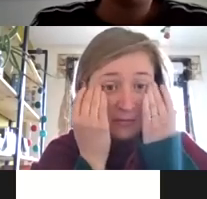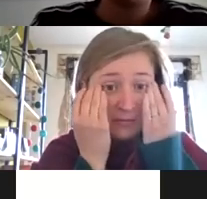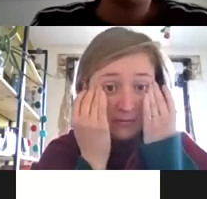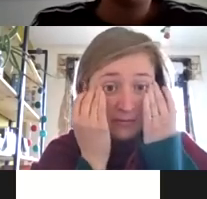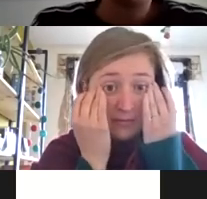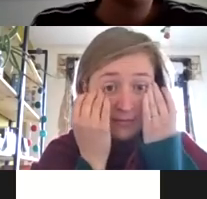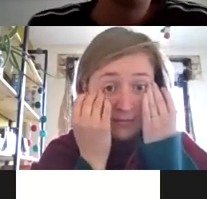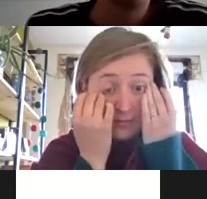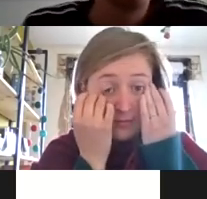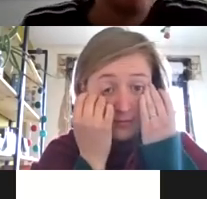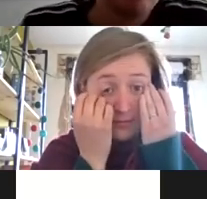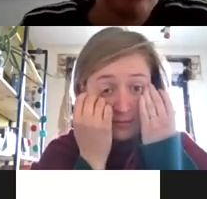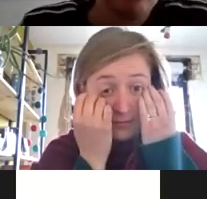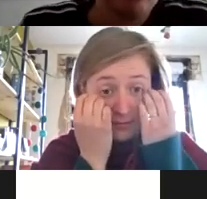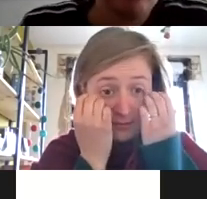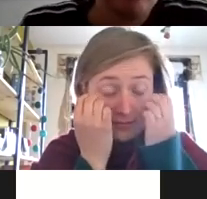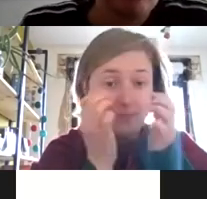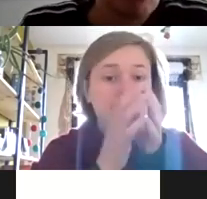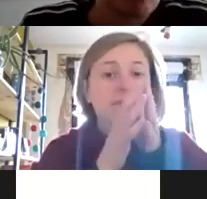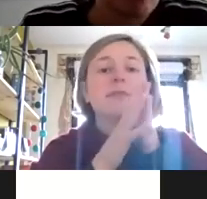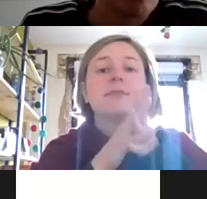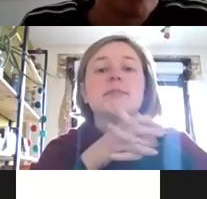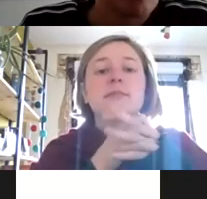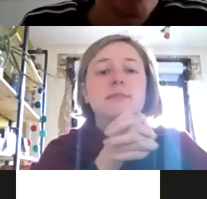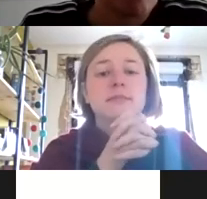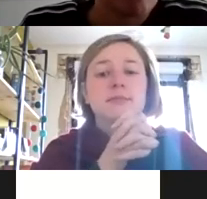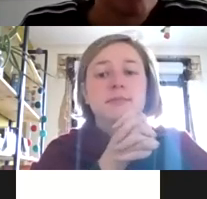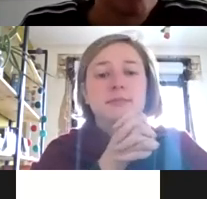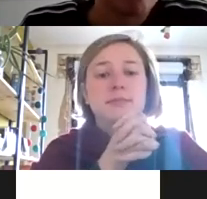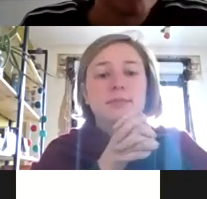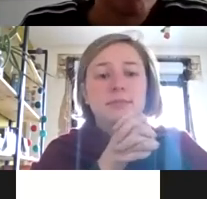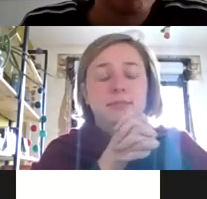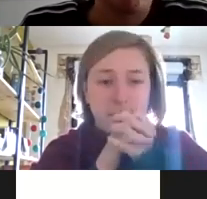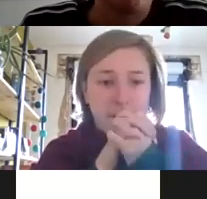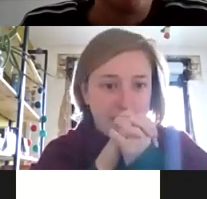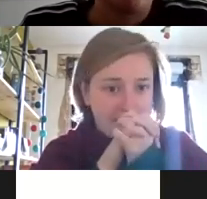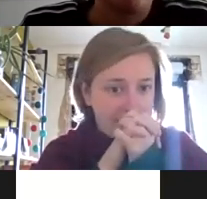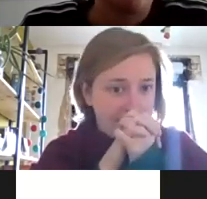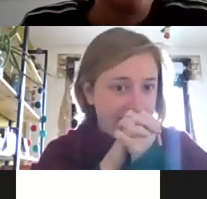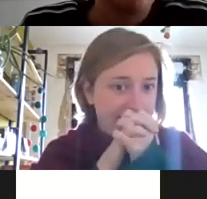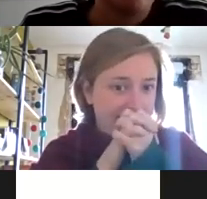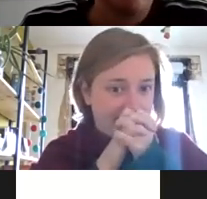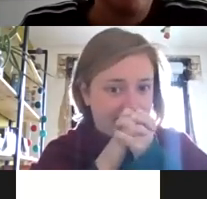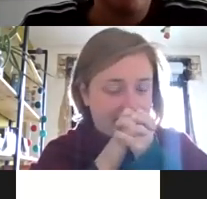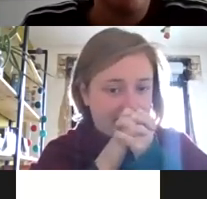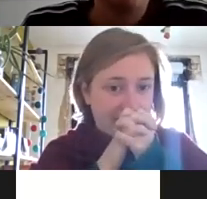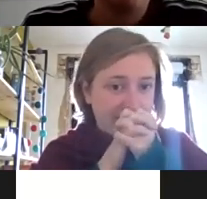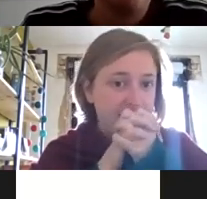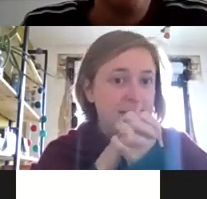jullie hopelijk een volgende keer terug onder andere omstandigheden, wanneer we denken van corona, dat is al lang geleden. En